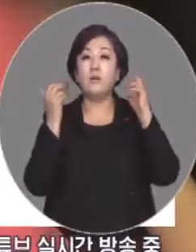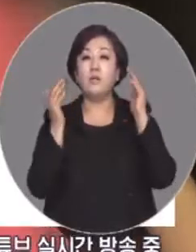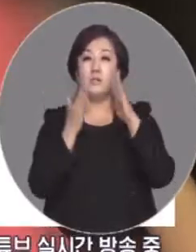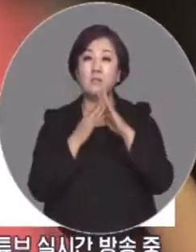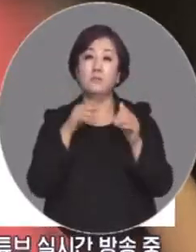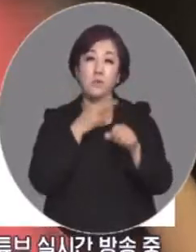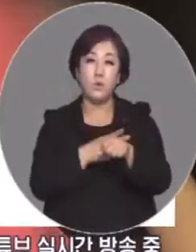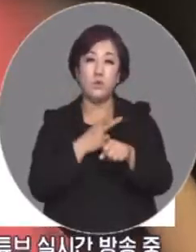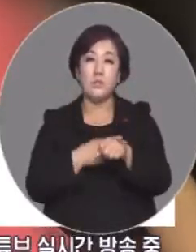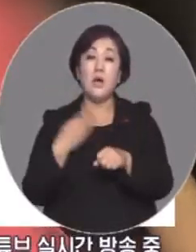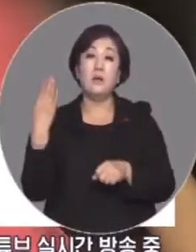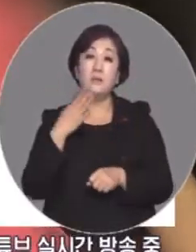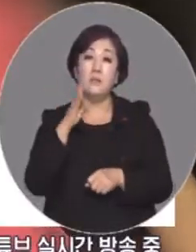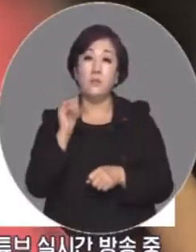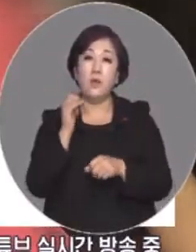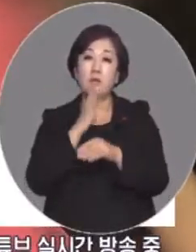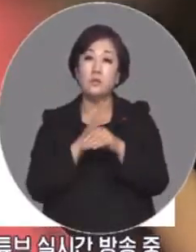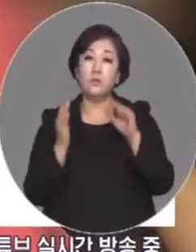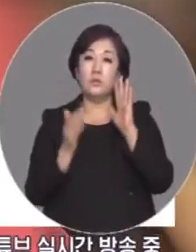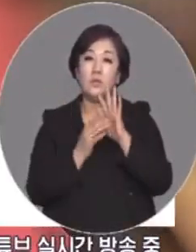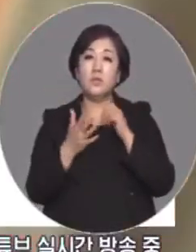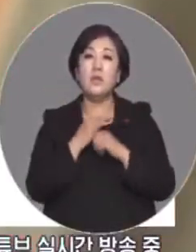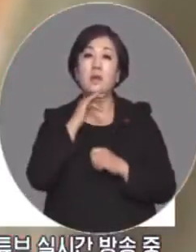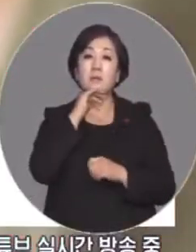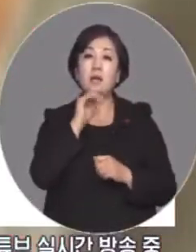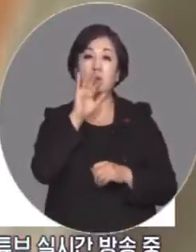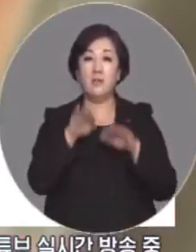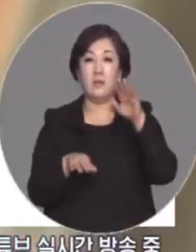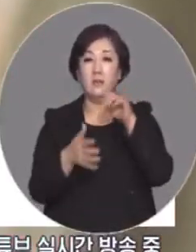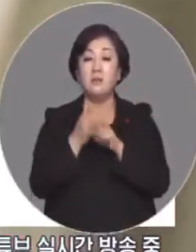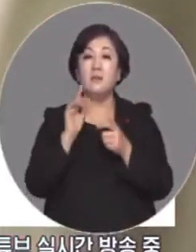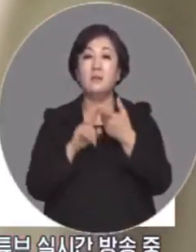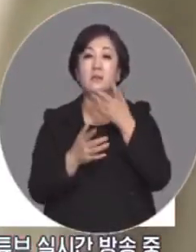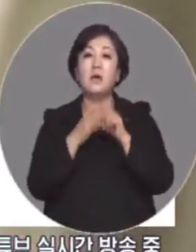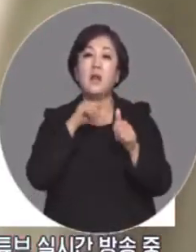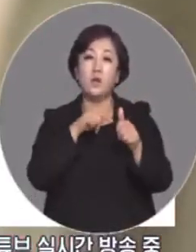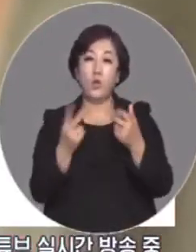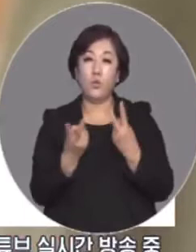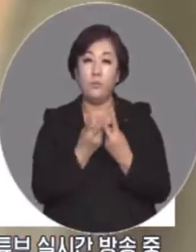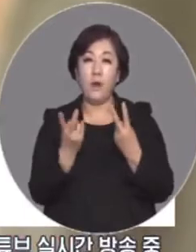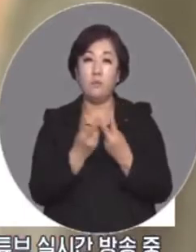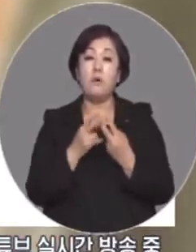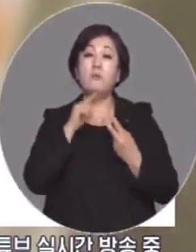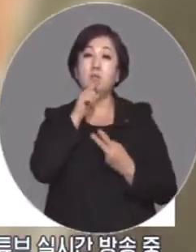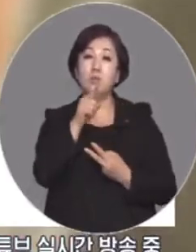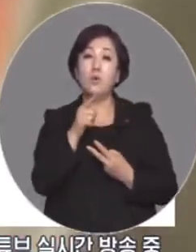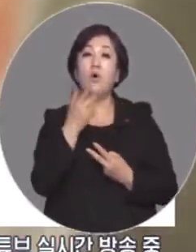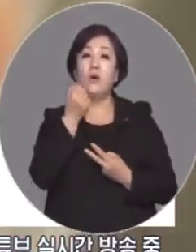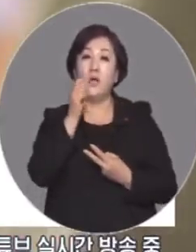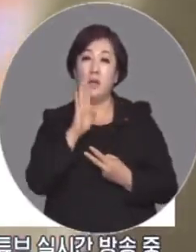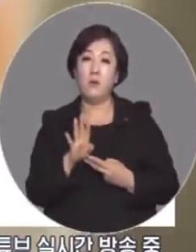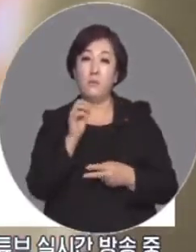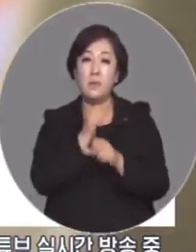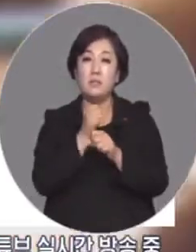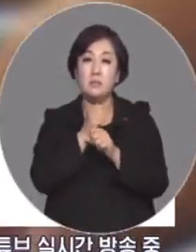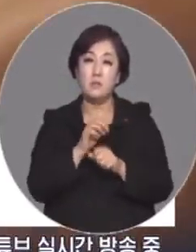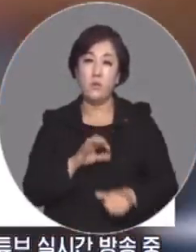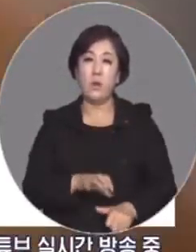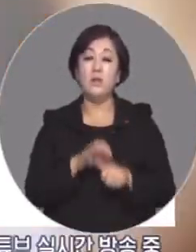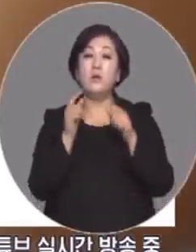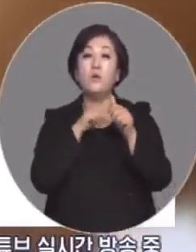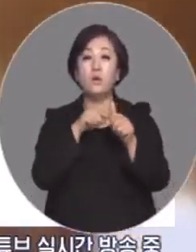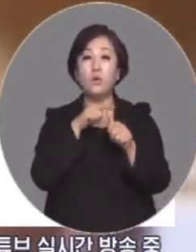보육교사 등 4천여 명이며 아동 연령별 긍정적 훈육 방법과 아동학대 신고앱 설치와 활용법 등을